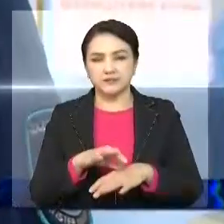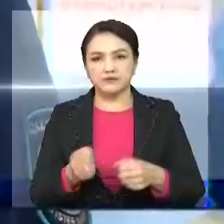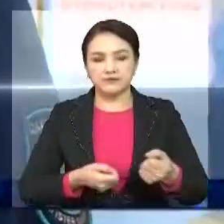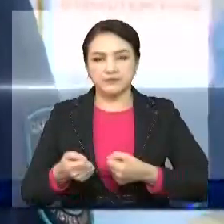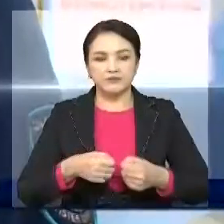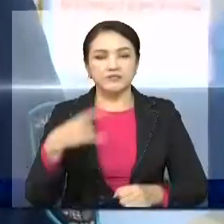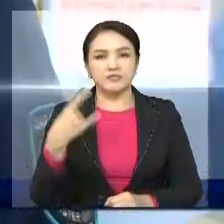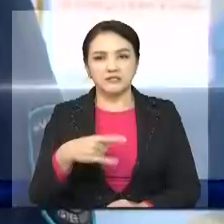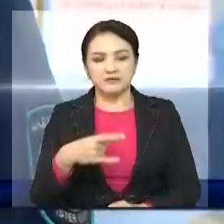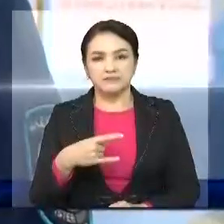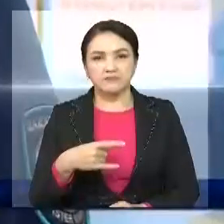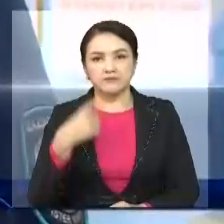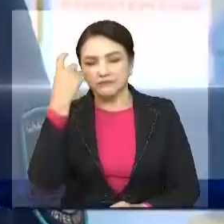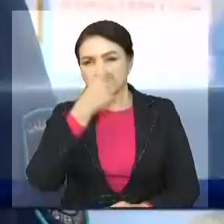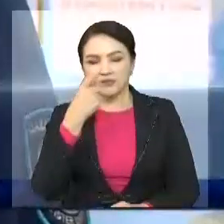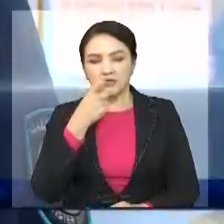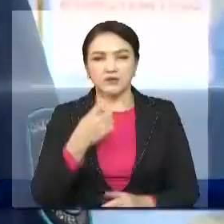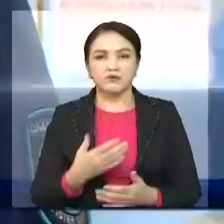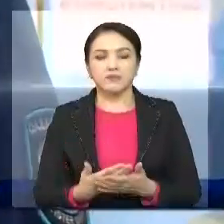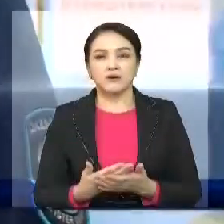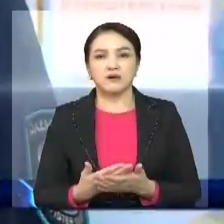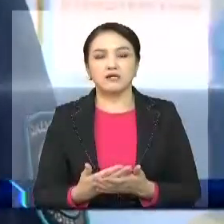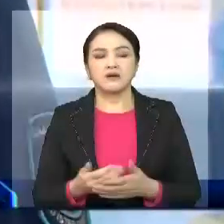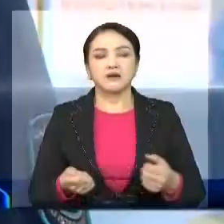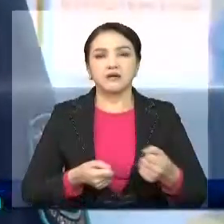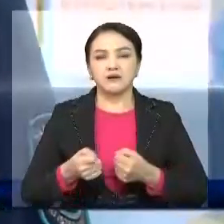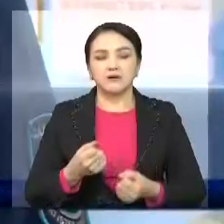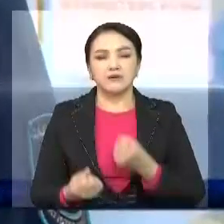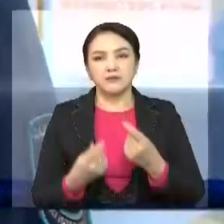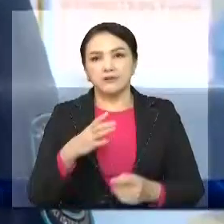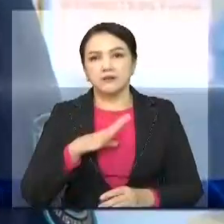жүргізуші, такси жүргізушісі масан күйінде көлік құралын басқарғаны анықталып отыр.